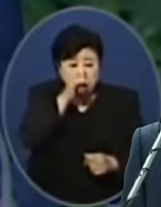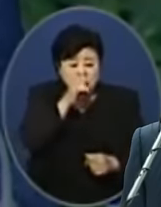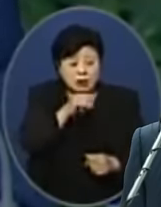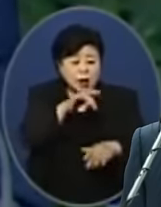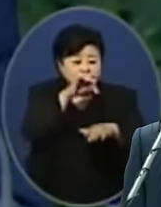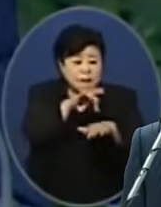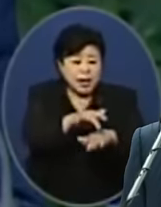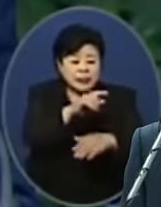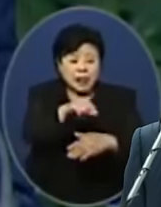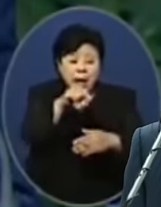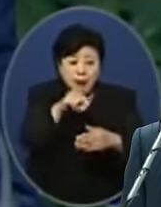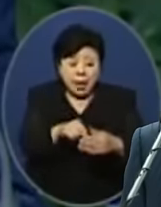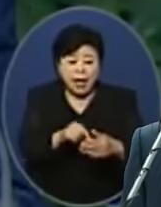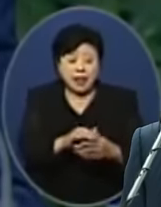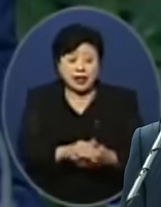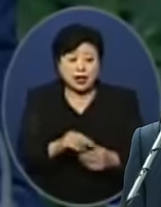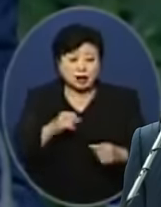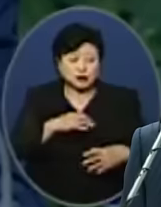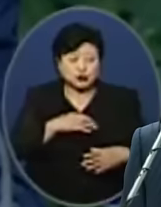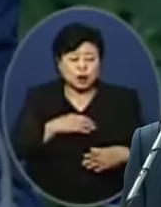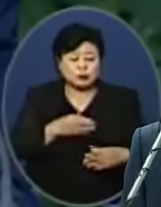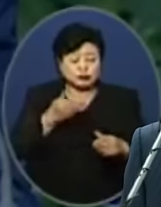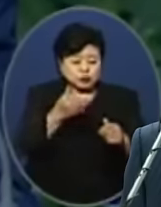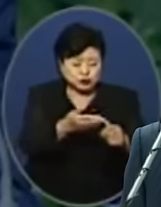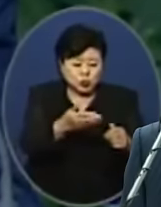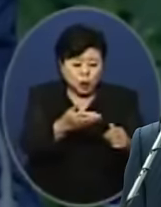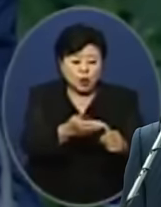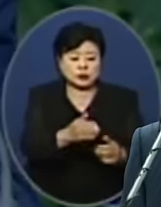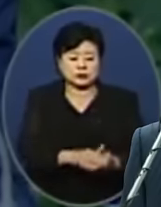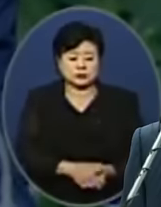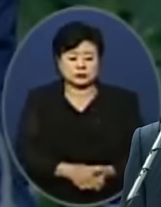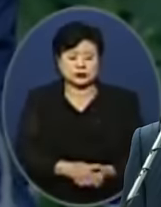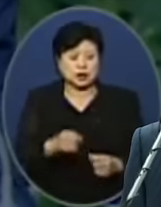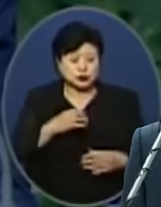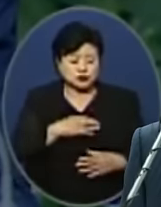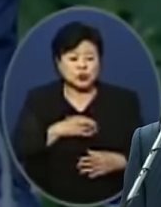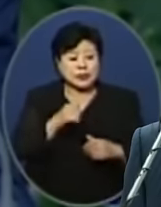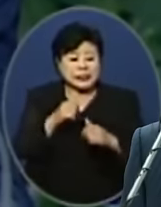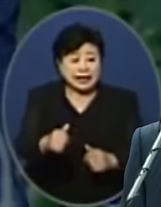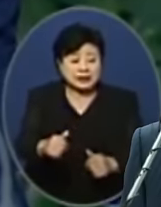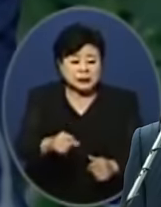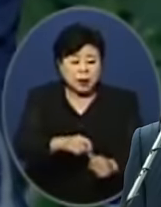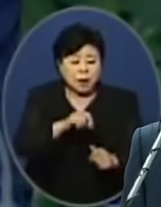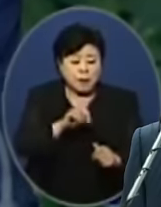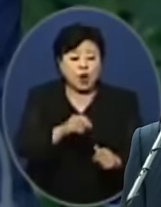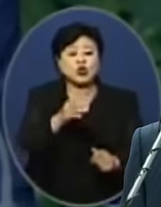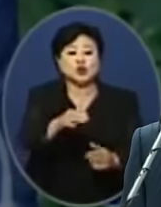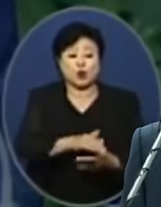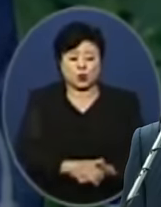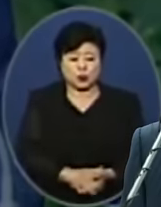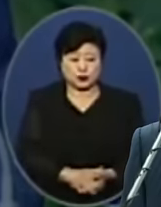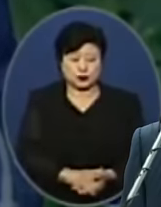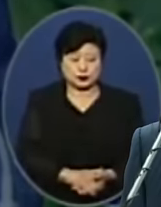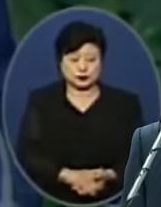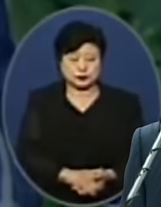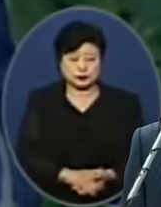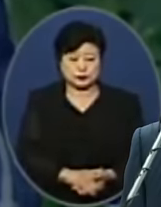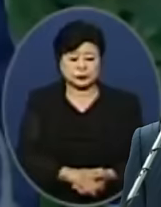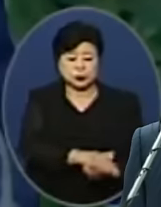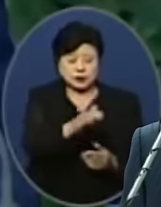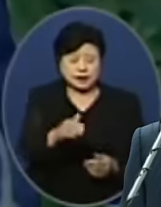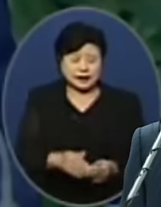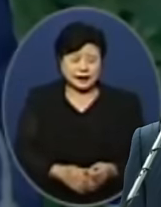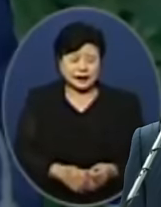마귀가 마음속에 두려움을 넣어주고 난 다음에 그 두려움에 따른 벌을 내리는 것입니다.